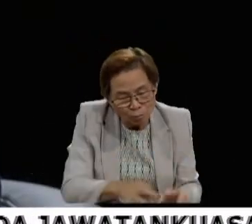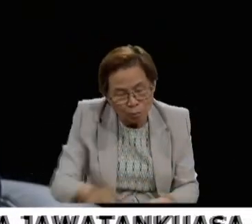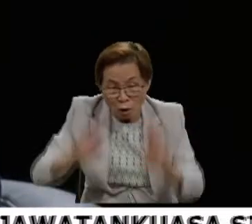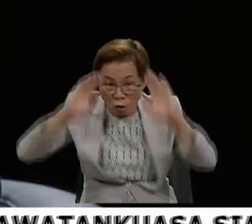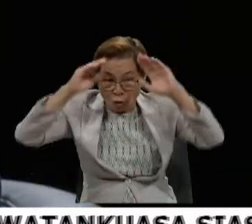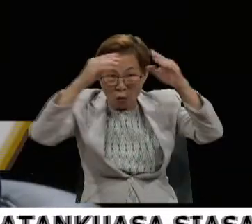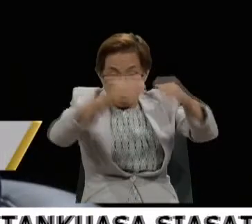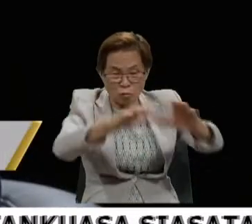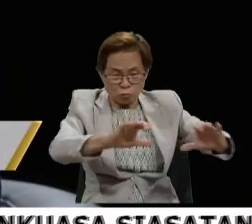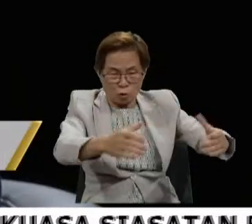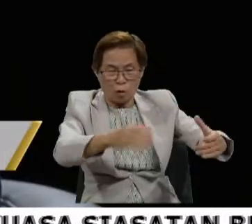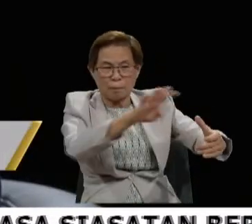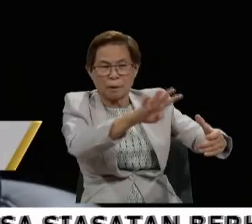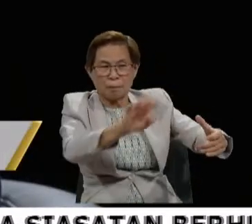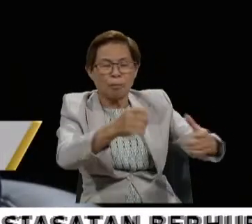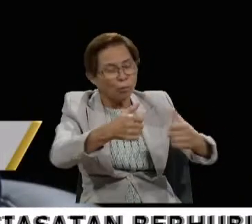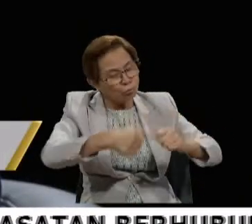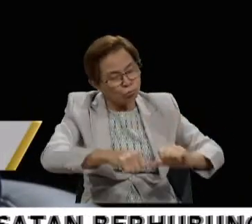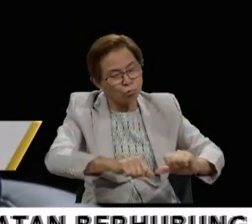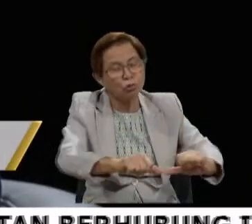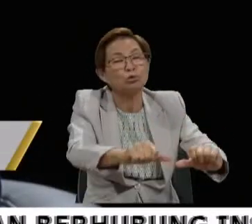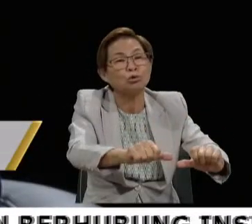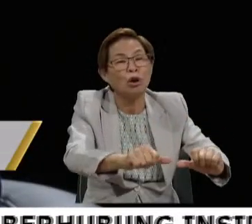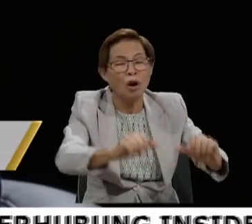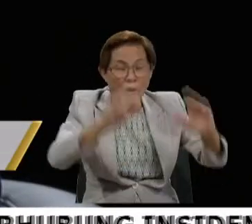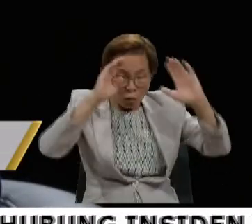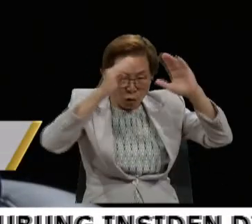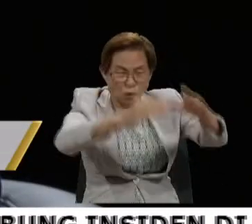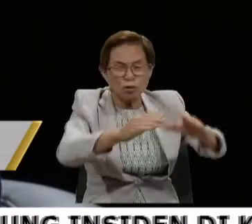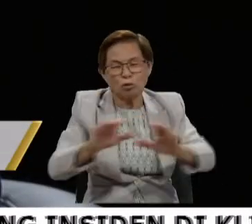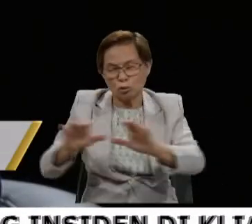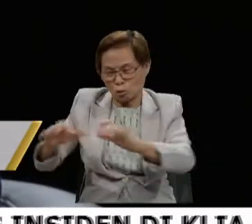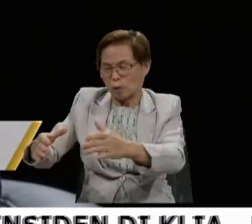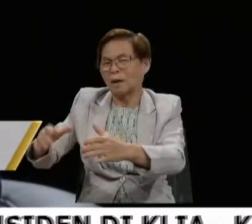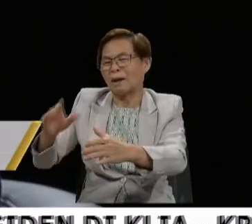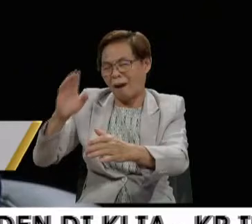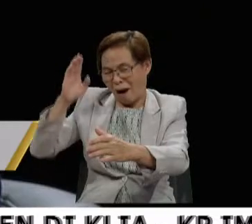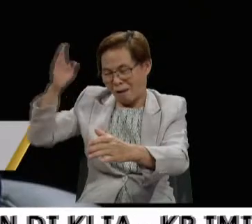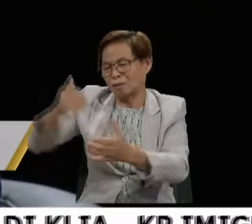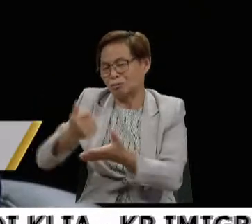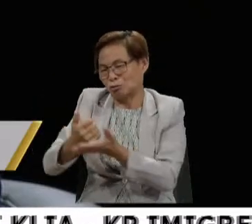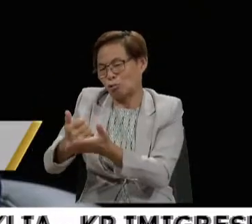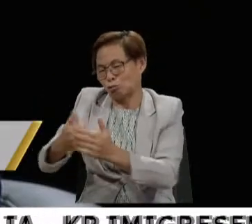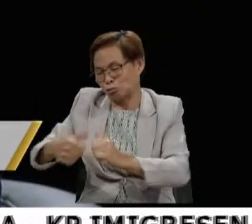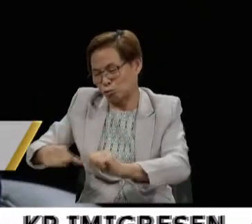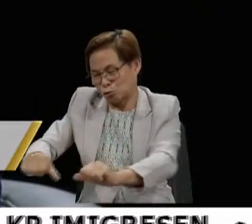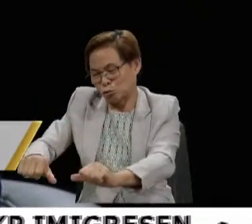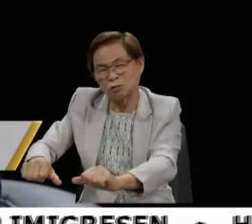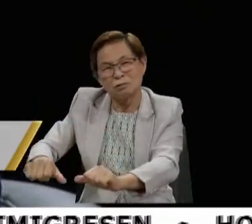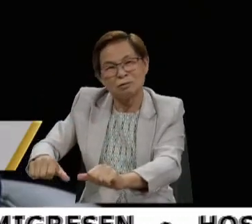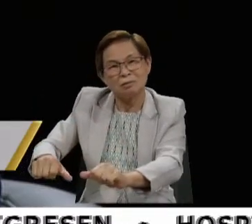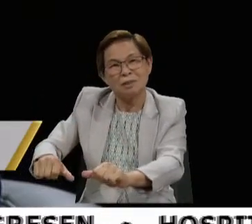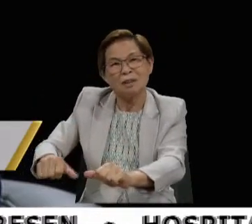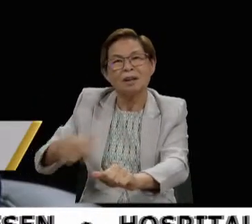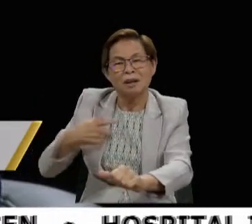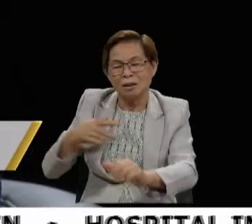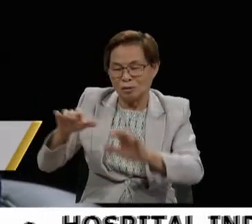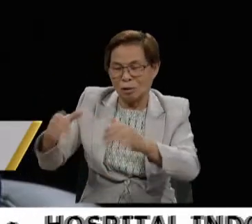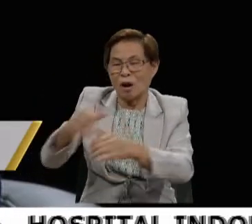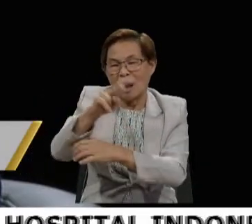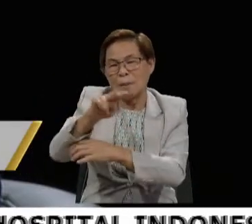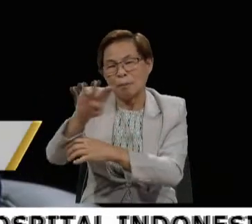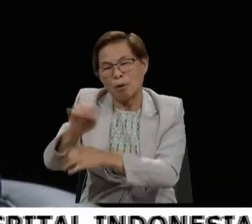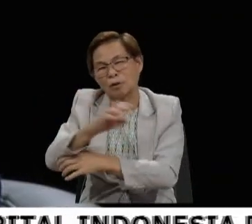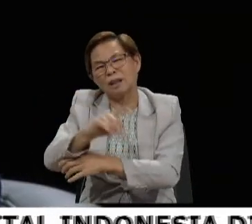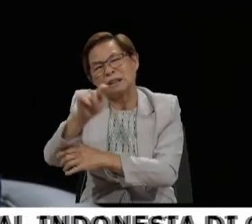fokus kepada golongan B40 akan diteruskan tetapi fokus kepada golongan lain pun akan juga diteruskan kita ada fokus juga kepada golongan m40